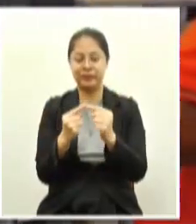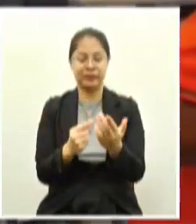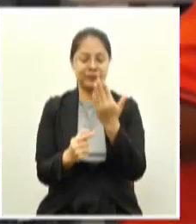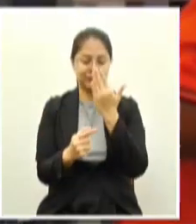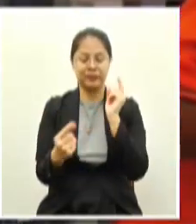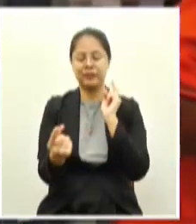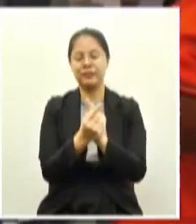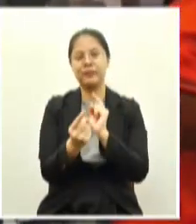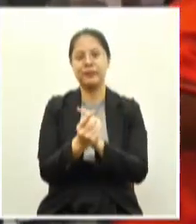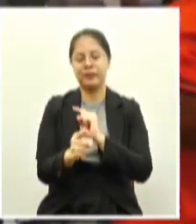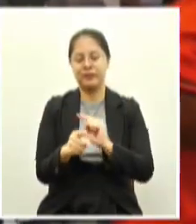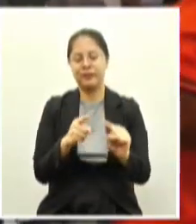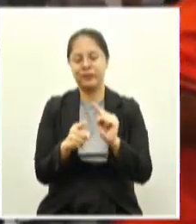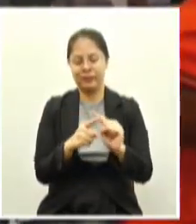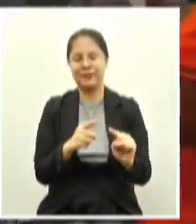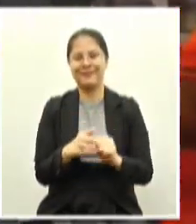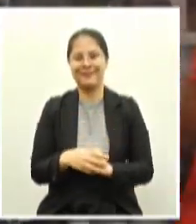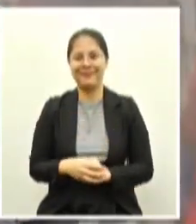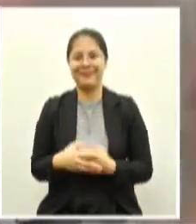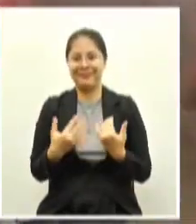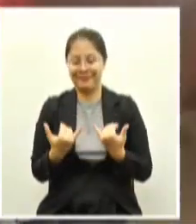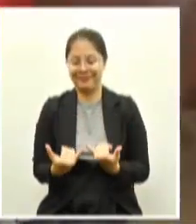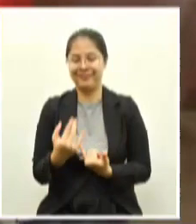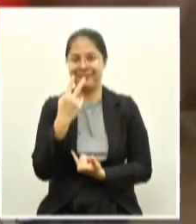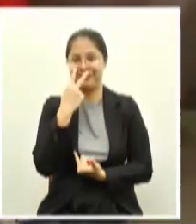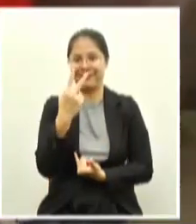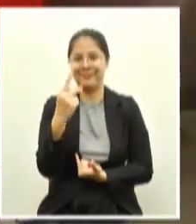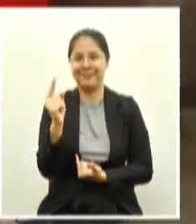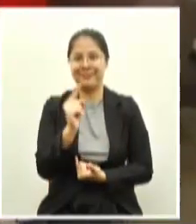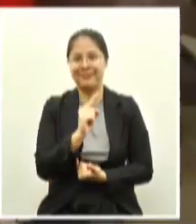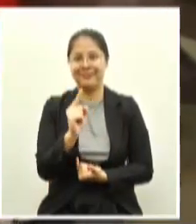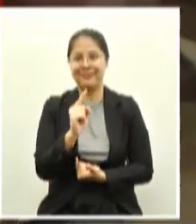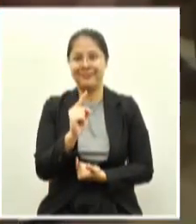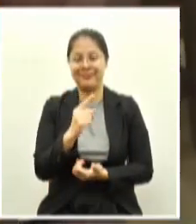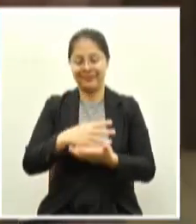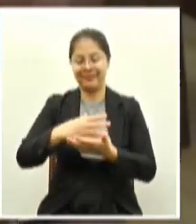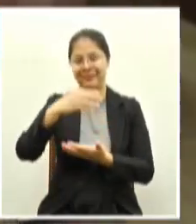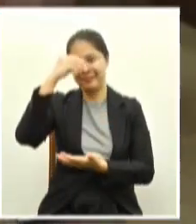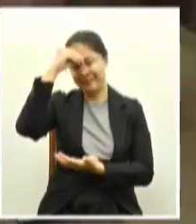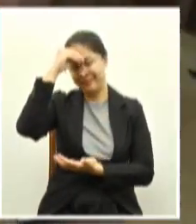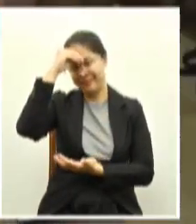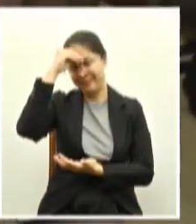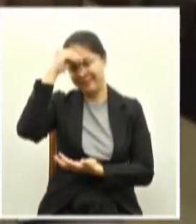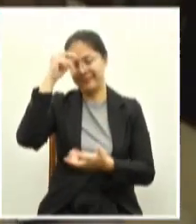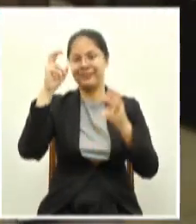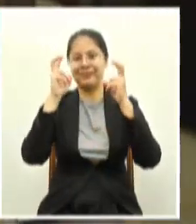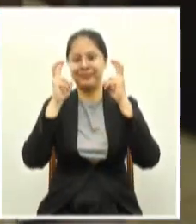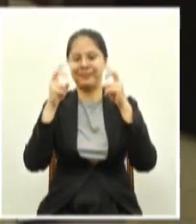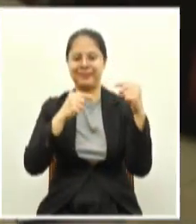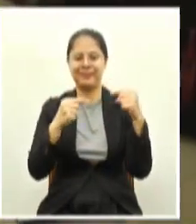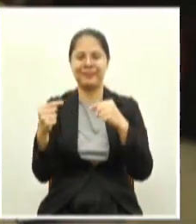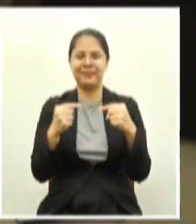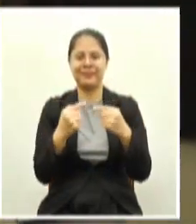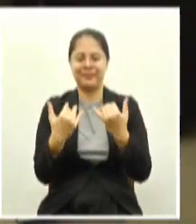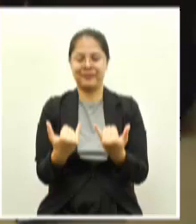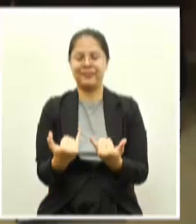จออย่างนั้นอ่ะสิ่งที่เรากำลังมองเห็นว่าเขากำลังเกิดการเรียนรู้เนี่ยน่าจะเป็นประเด็นที่เขากำลังถกเถียงอยู่ว่